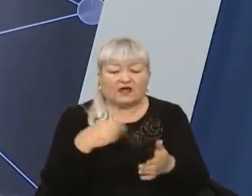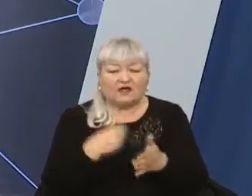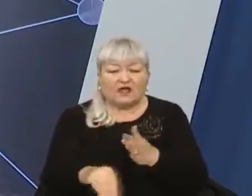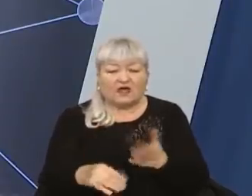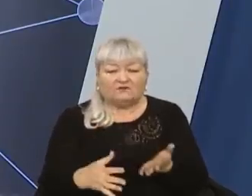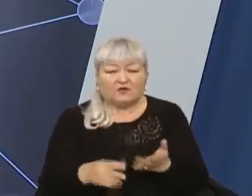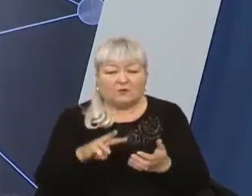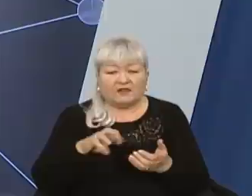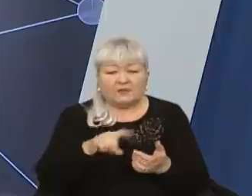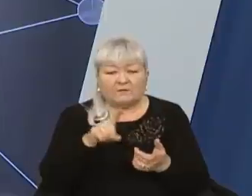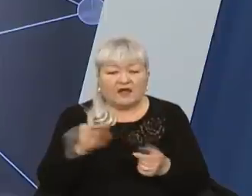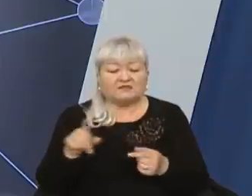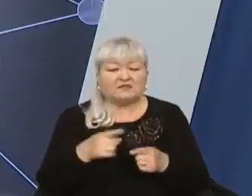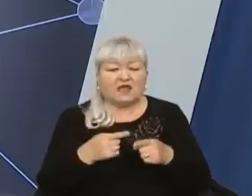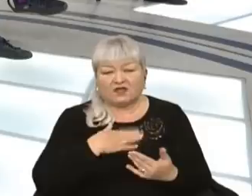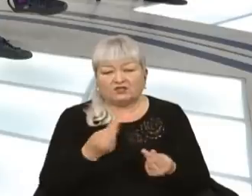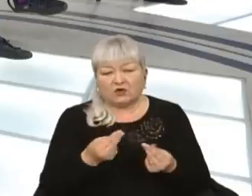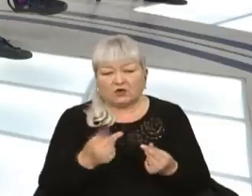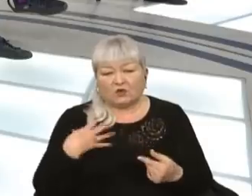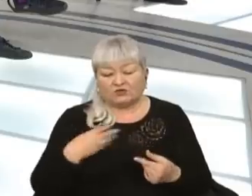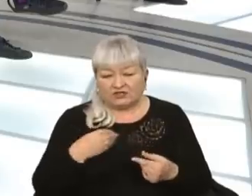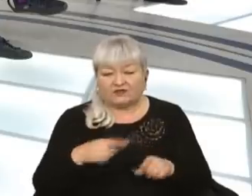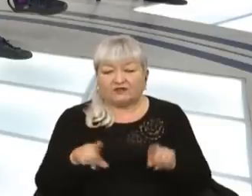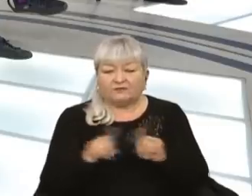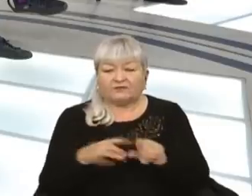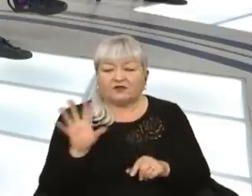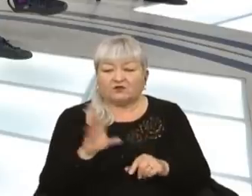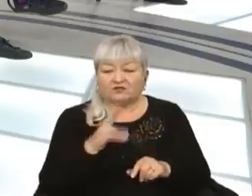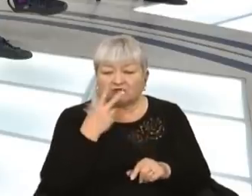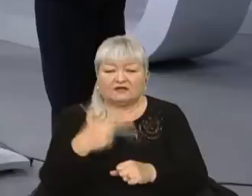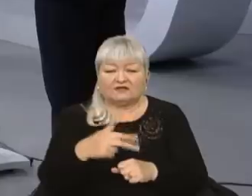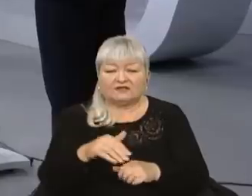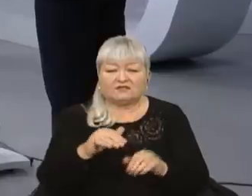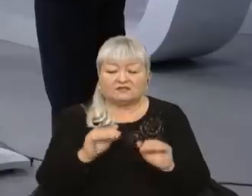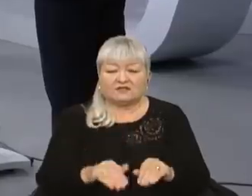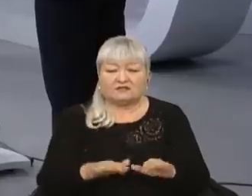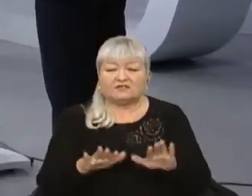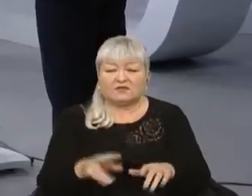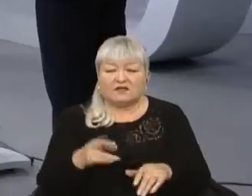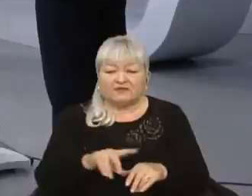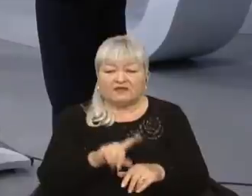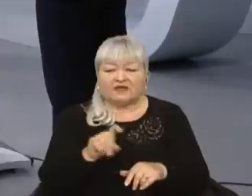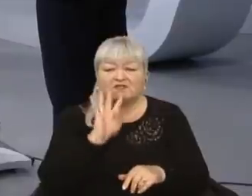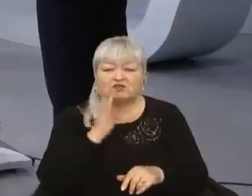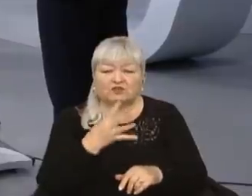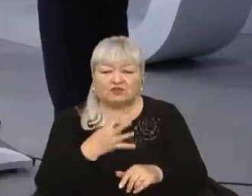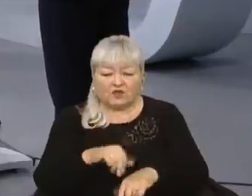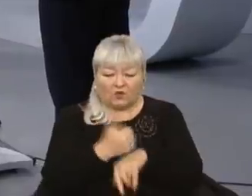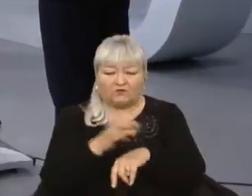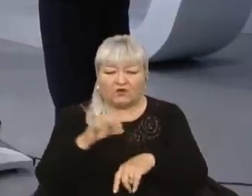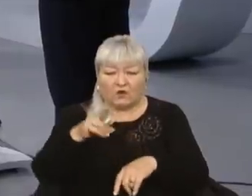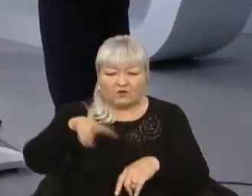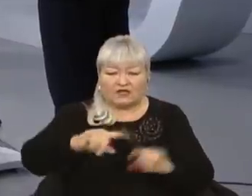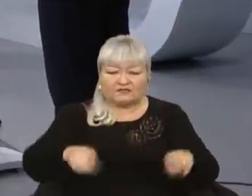в Білорусі і підтримали батька Лукашенка. Ви сказали, що ви зробите 30 тисяч місць. Я за 4 роки головою ОДА